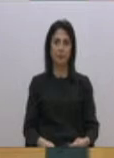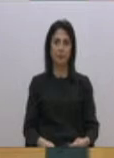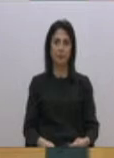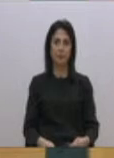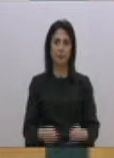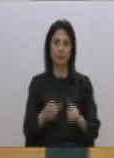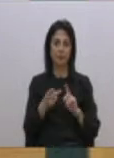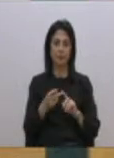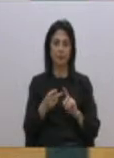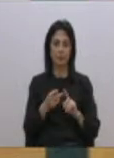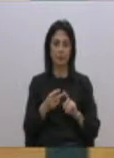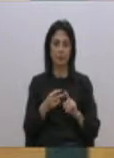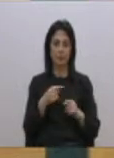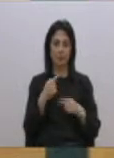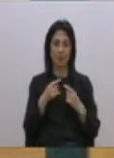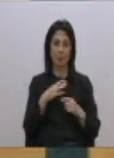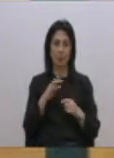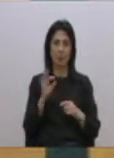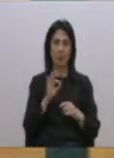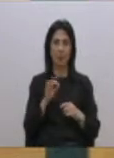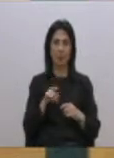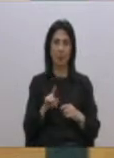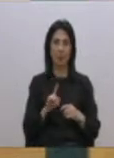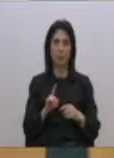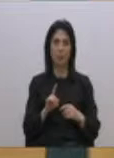Და მეორე საუბარი იყო იმაზე, რომ